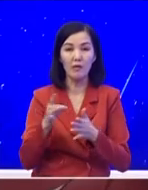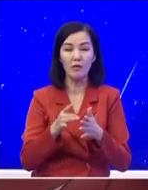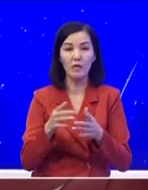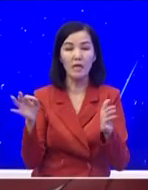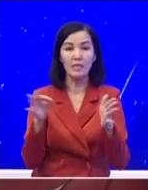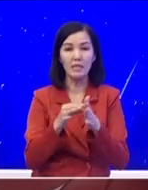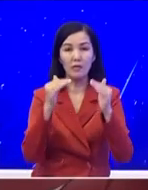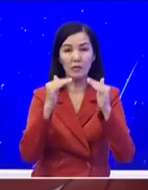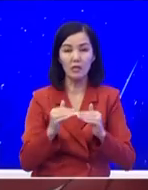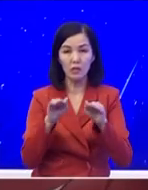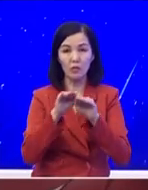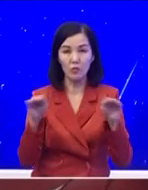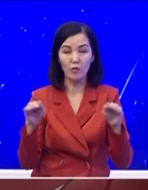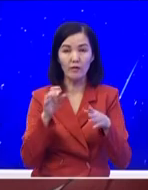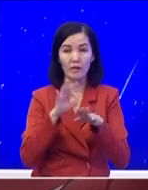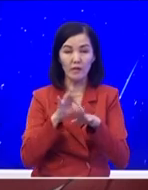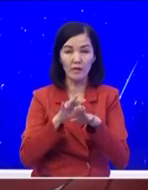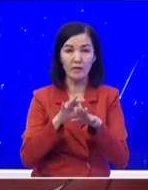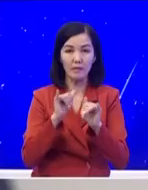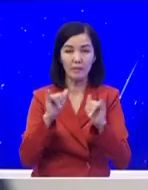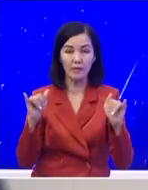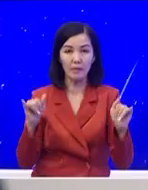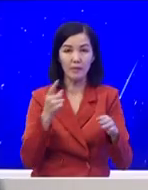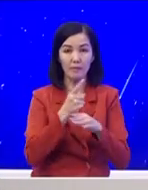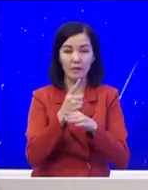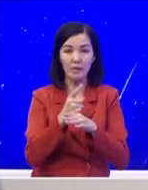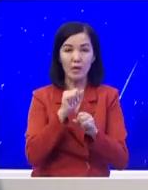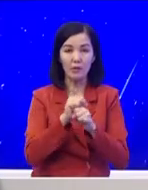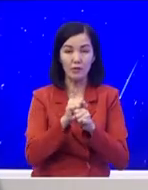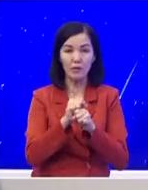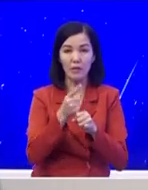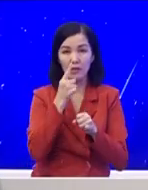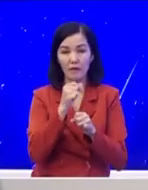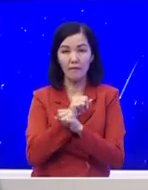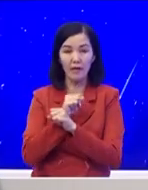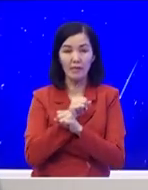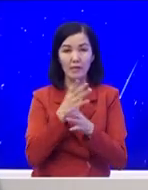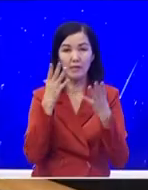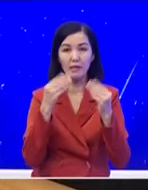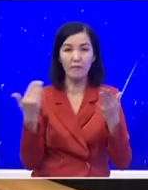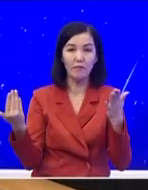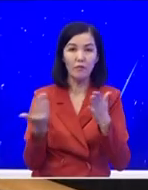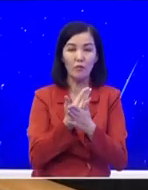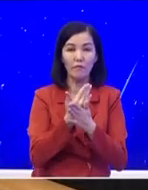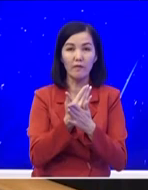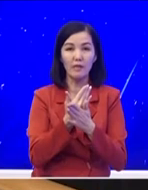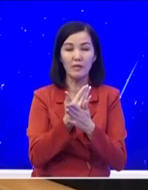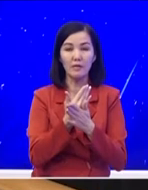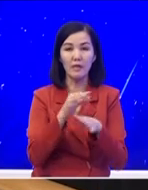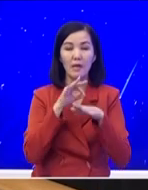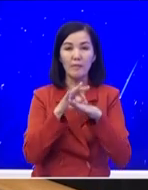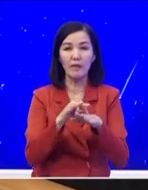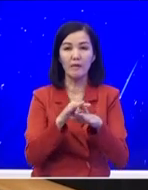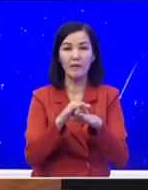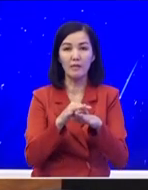целью снижения уровня распространения коронавирусной инфекции в предстоящие выходные на территории ЖТСУ вновь ведут локдаун. Проводимое